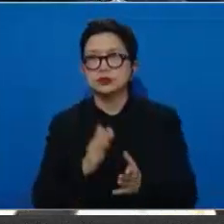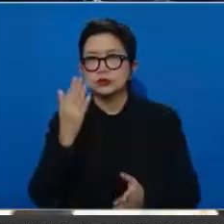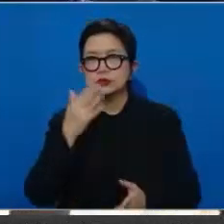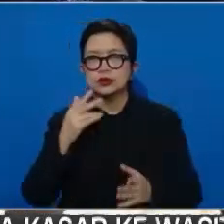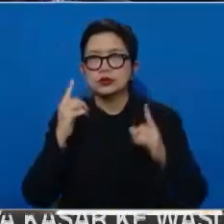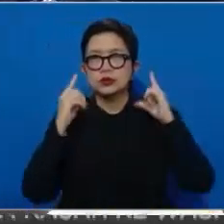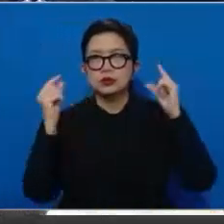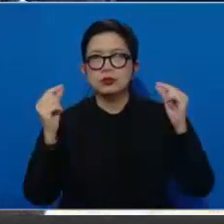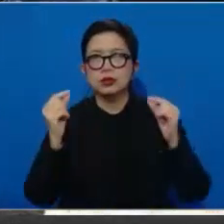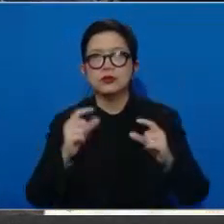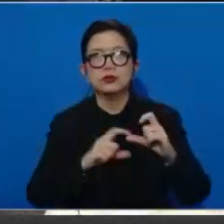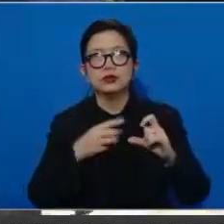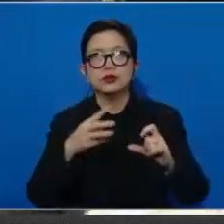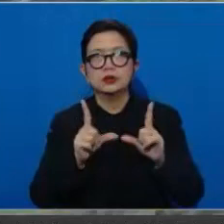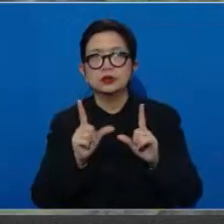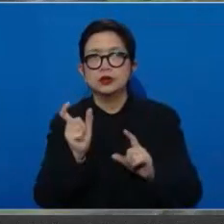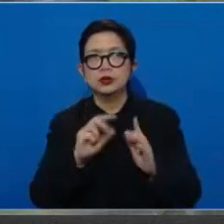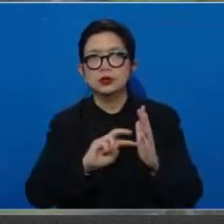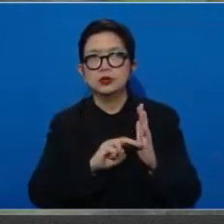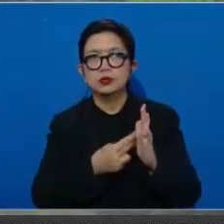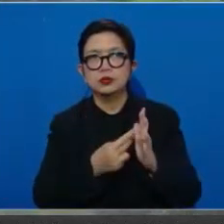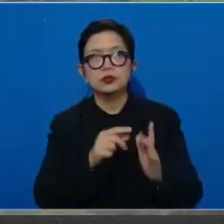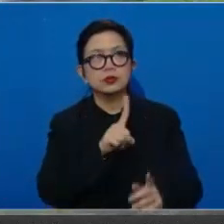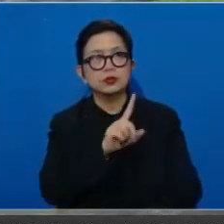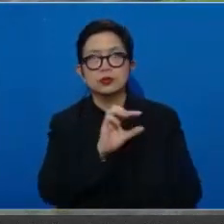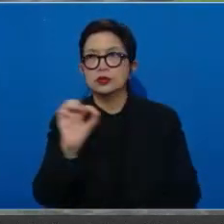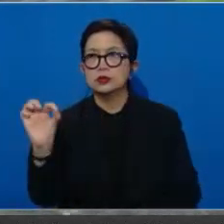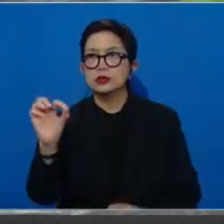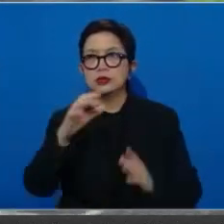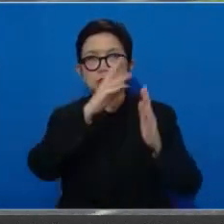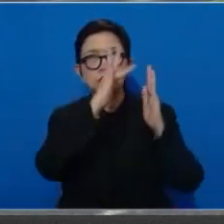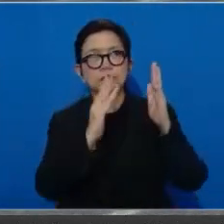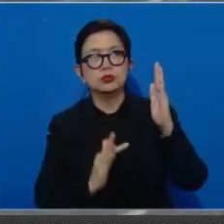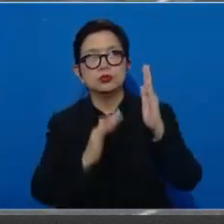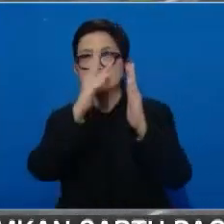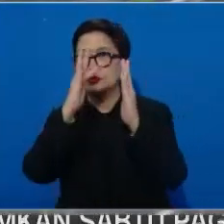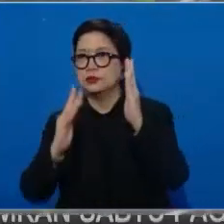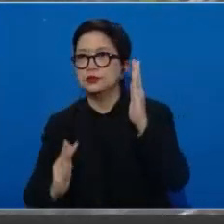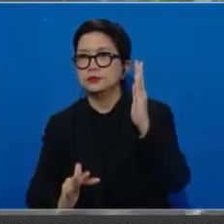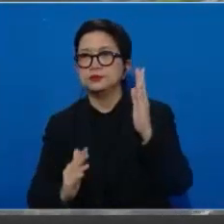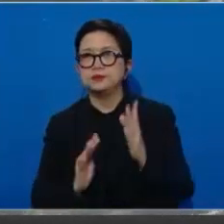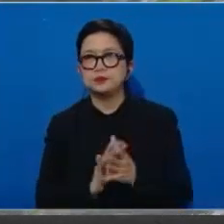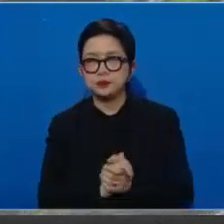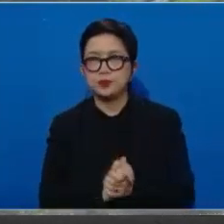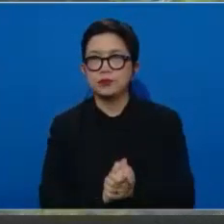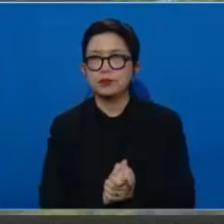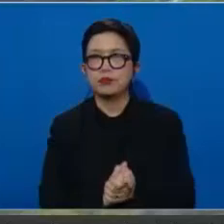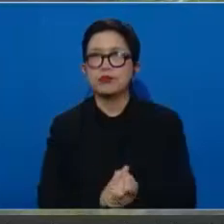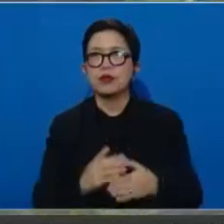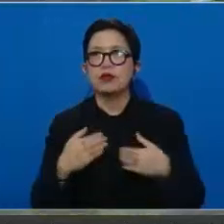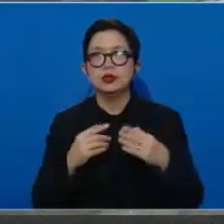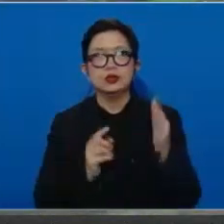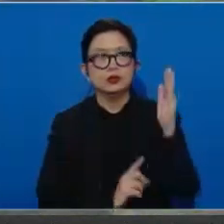sewu artinya seribu, dan di air terjun ini memiliki banyak sumber mata air. Air terjun Tumpak Sewu memiliki